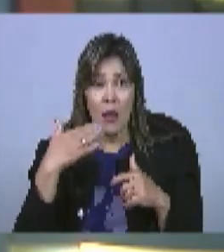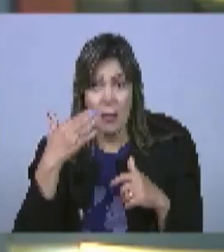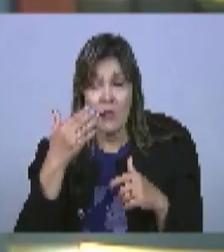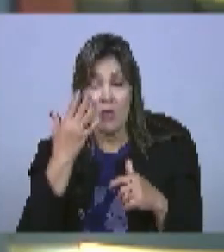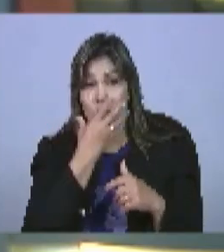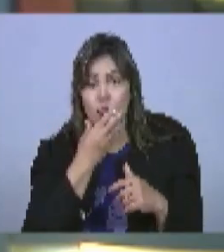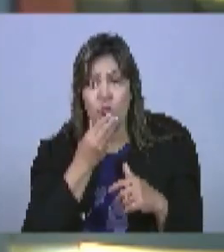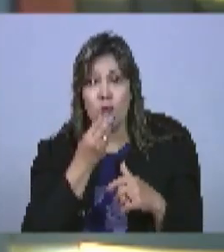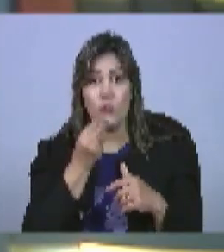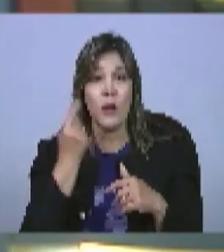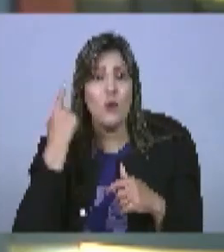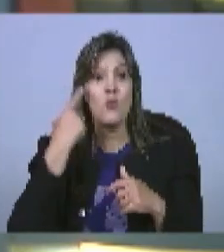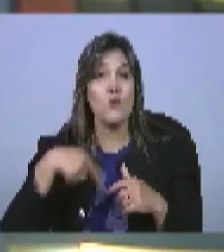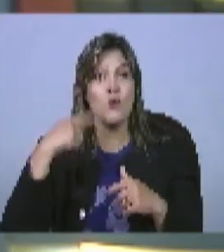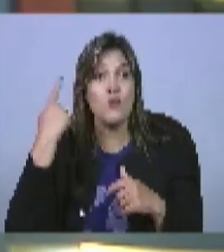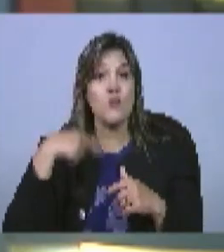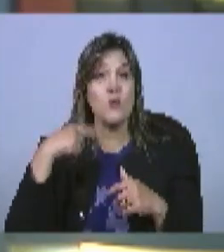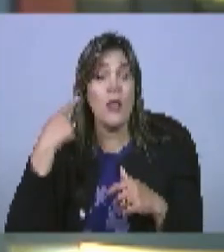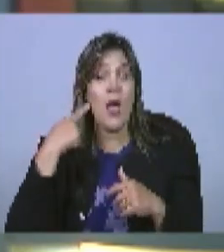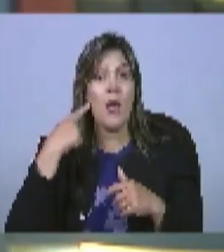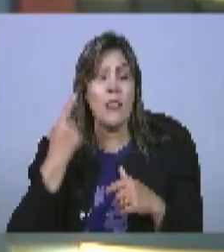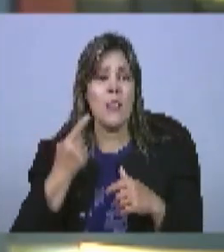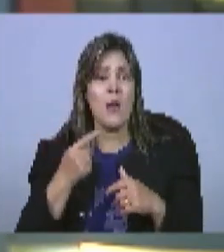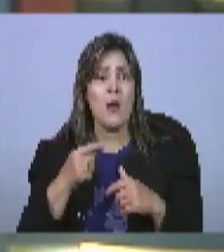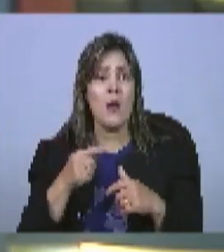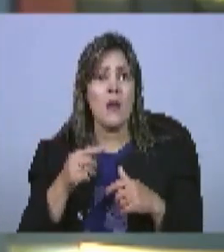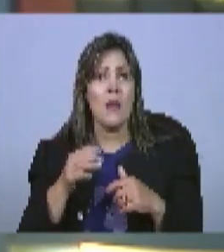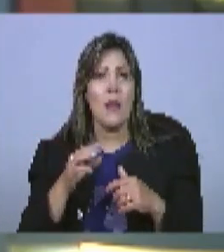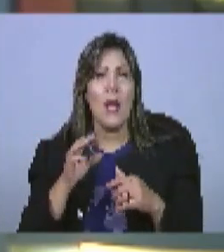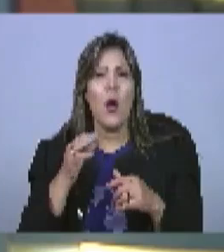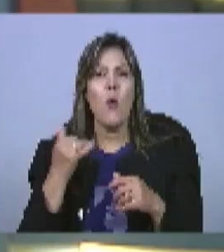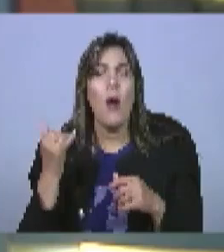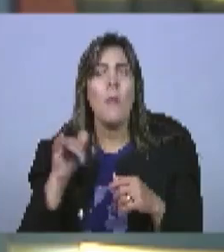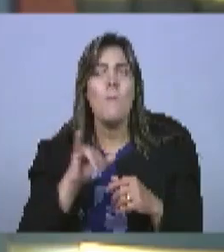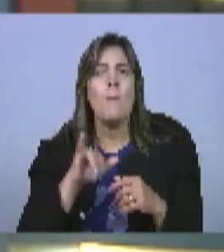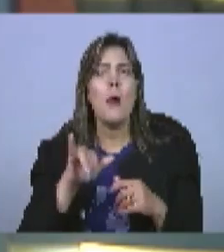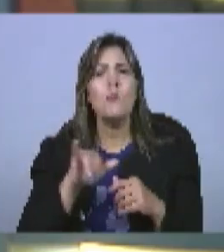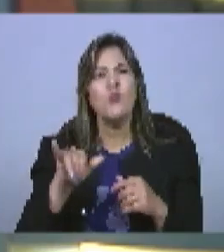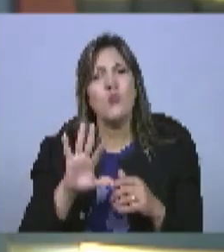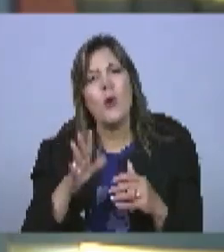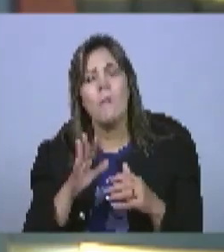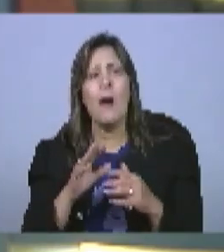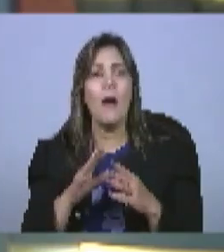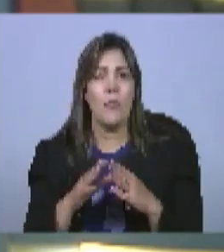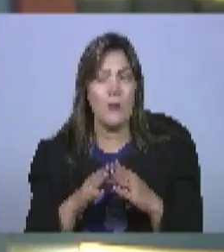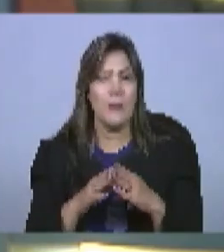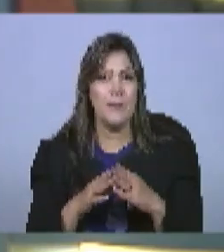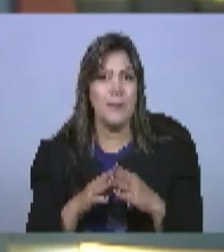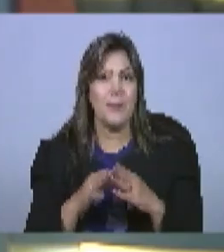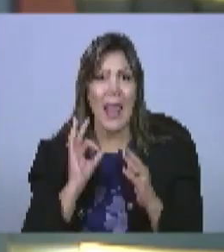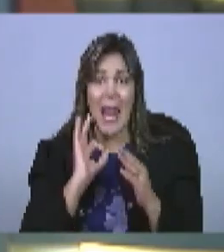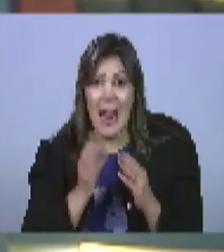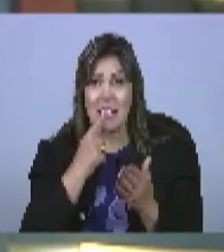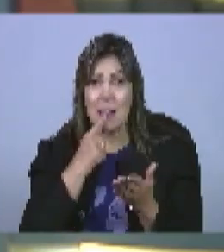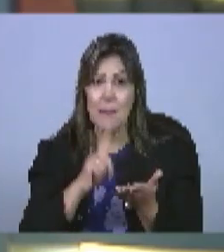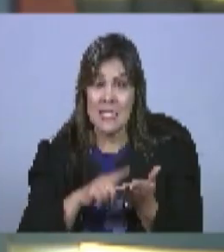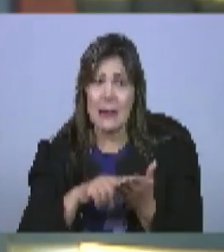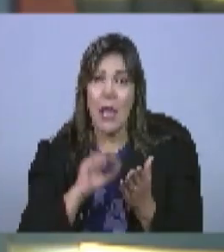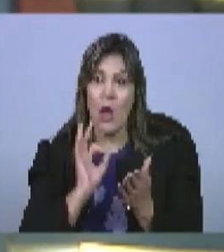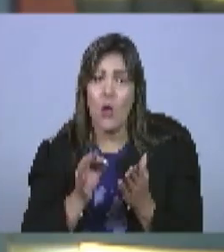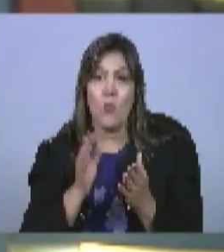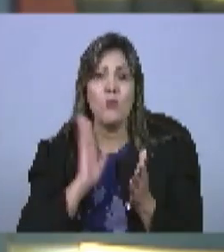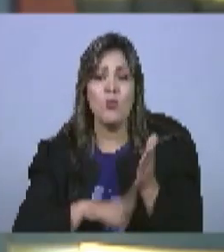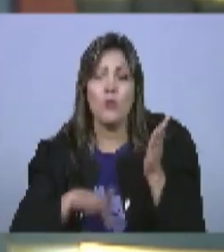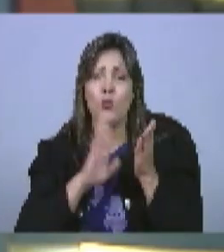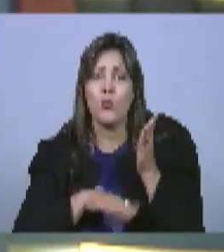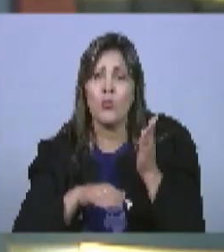المشهد السوداني بعض الشيء يعني ما بيحتلم الاهتمام اللي المفروض يستحقه رغم